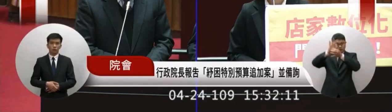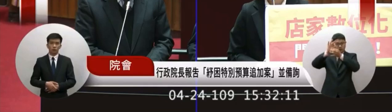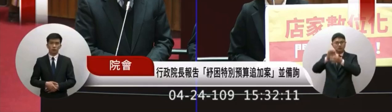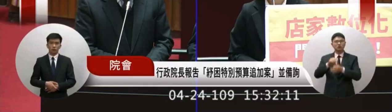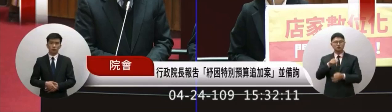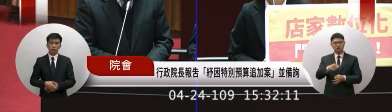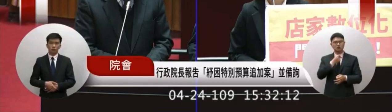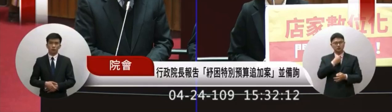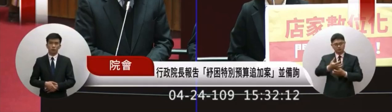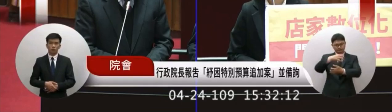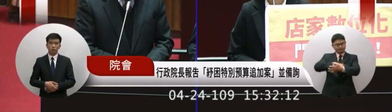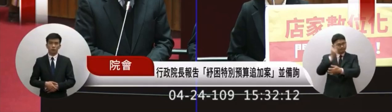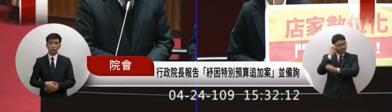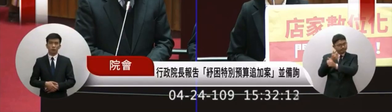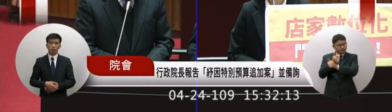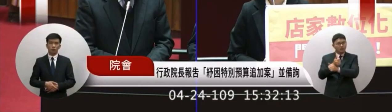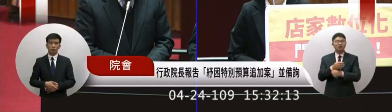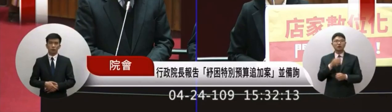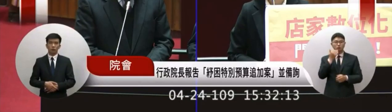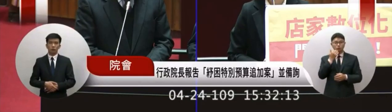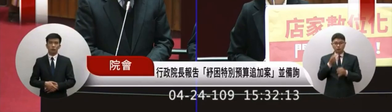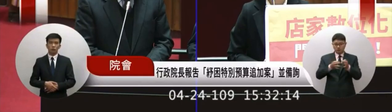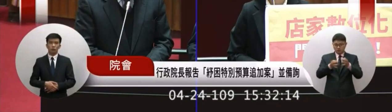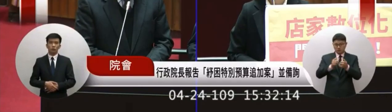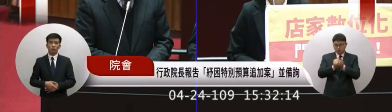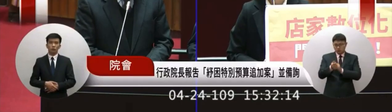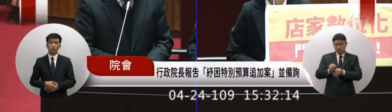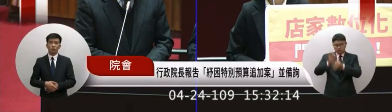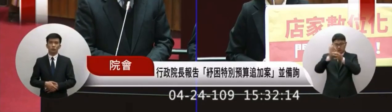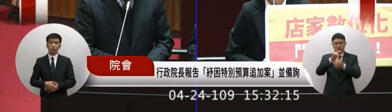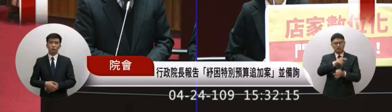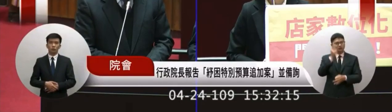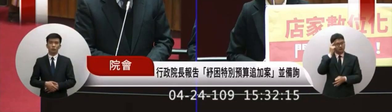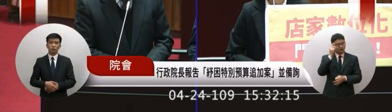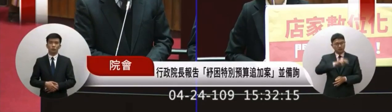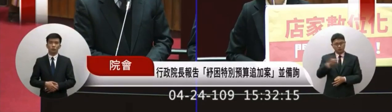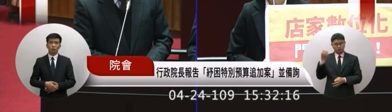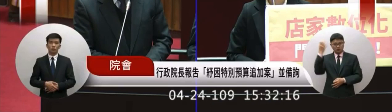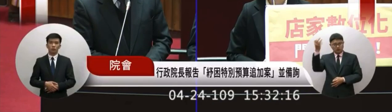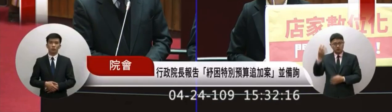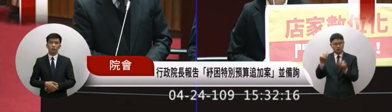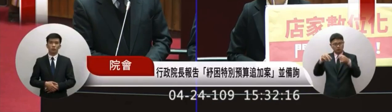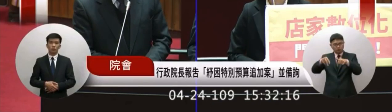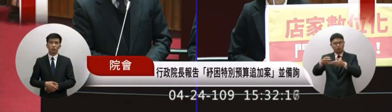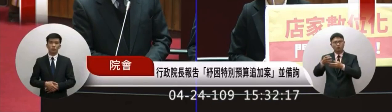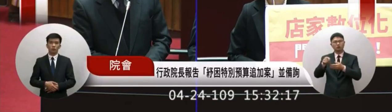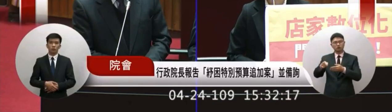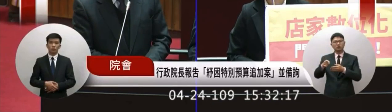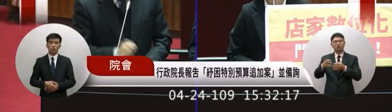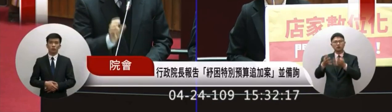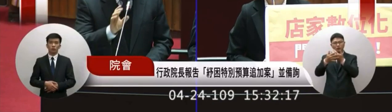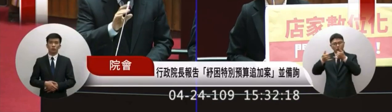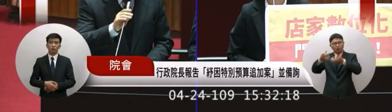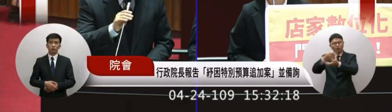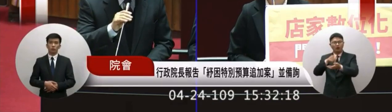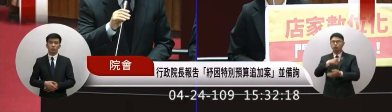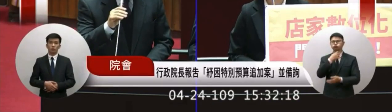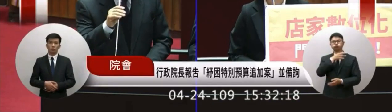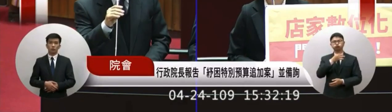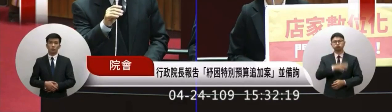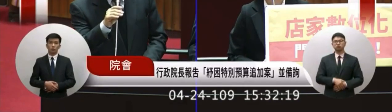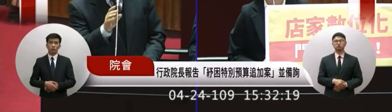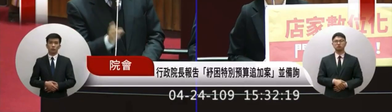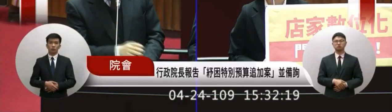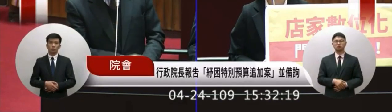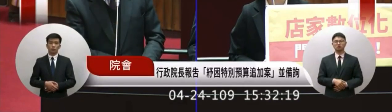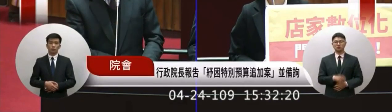虑的，因为现在增加营业税会让他不愿意导入数位化，这就是我们希望在这边提出提醒的，因为免用统一发票其实不